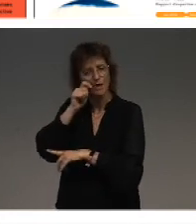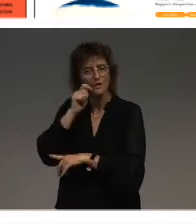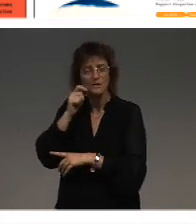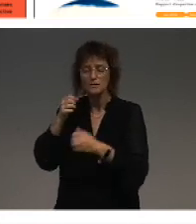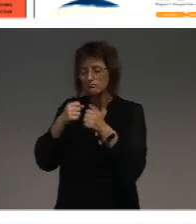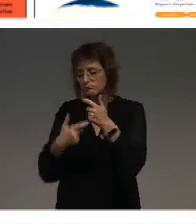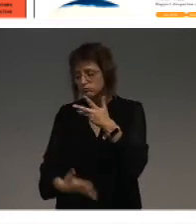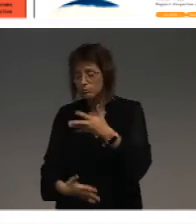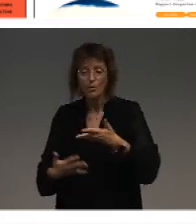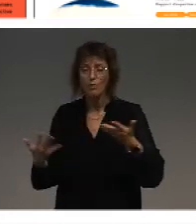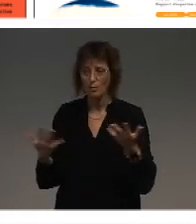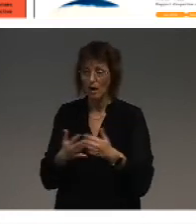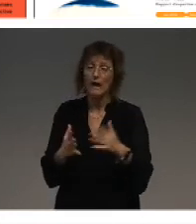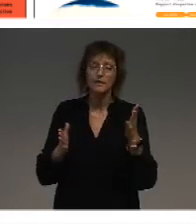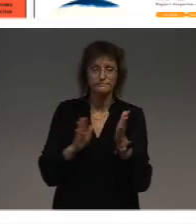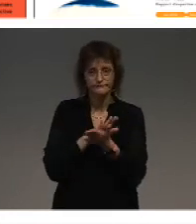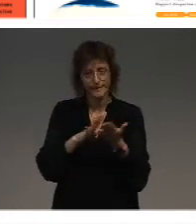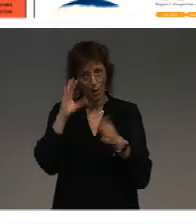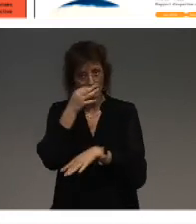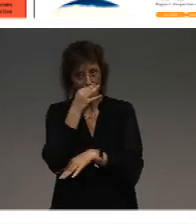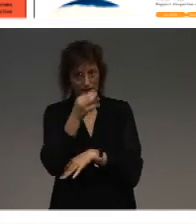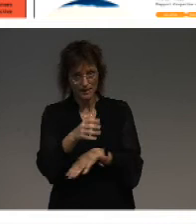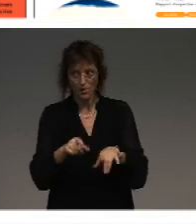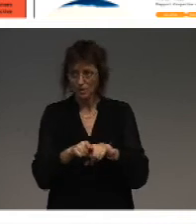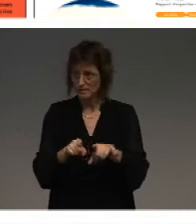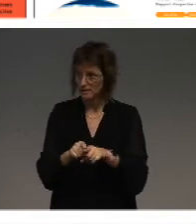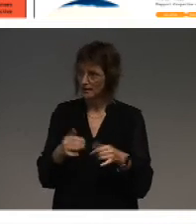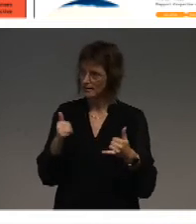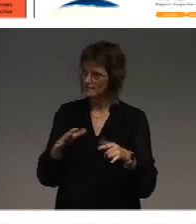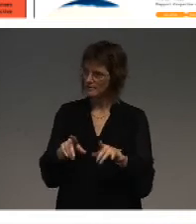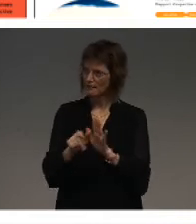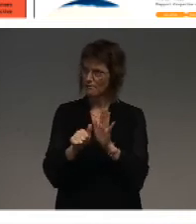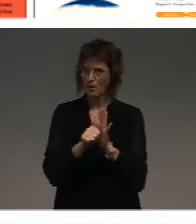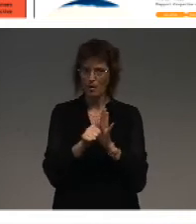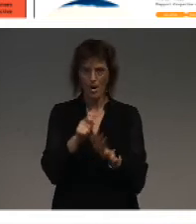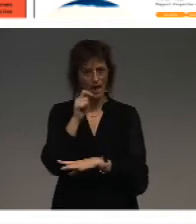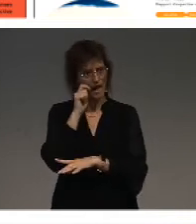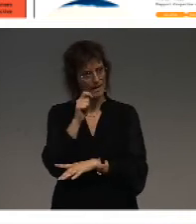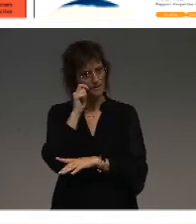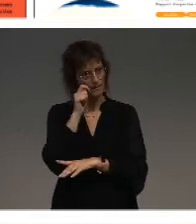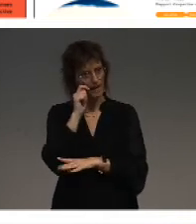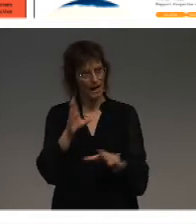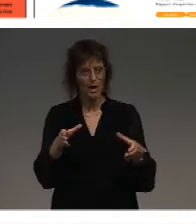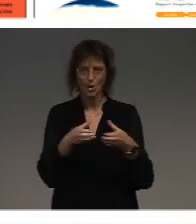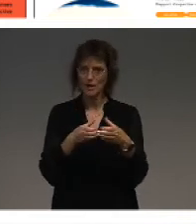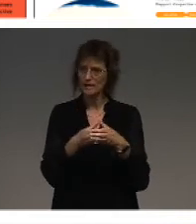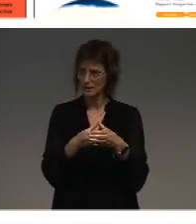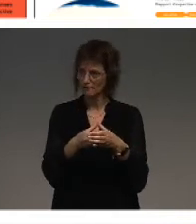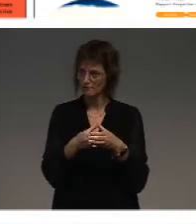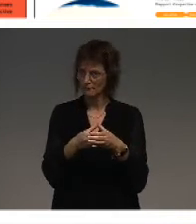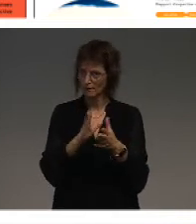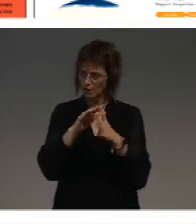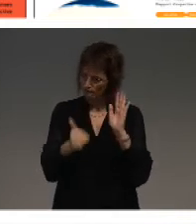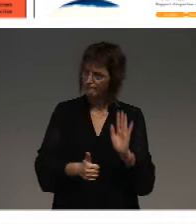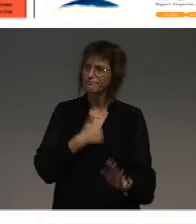Alors, j'ai oublié de dire qu'on était aussi... on mettait en place une expertise collective, pluridisciplinaire, indépendante.